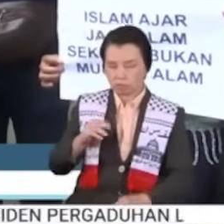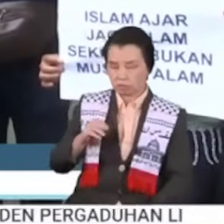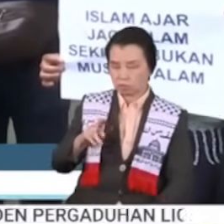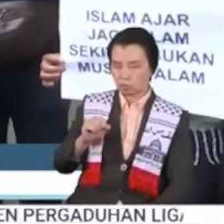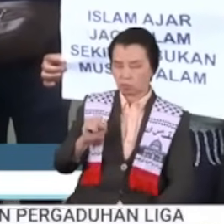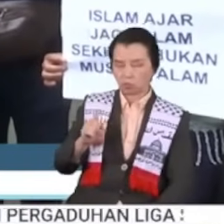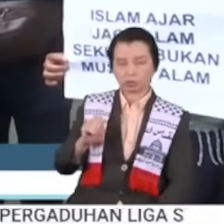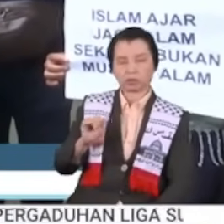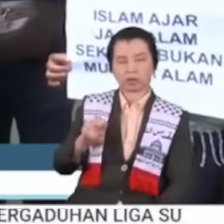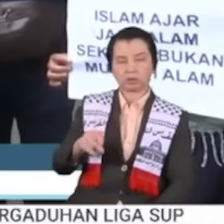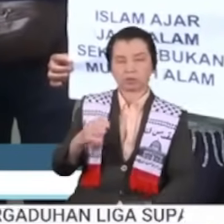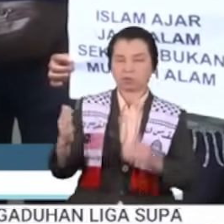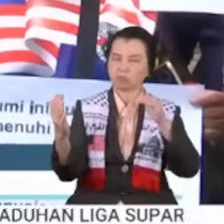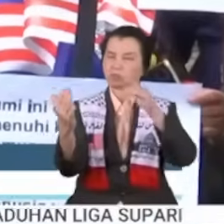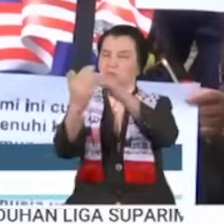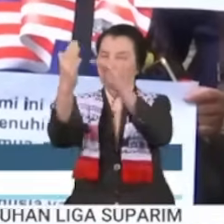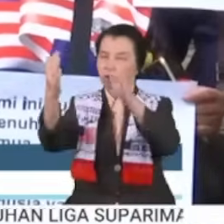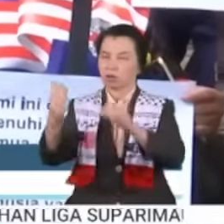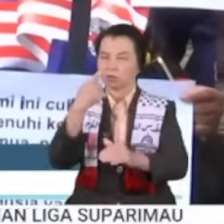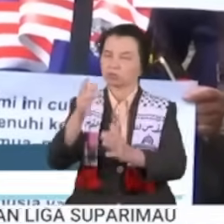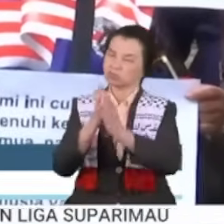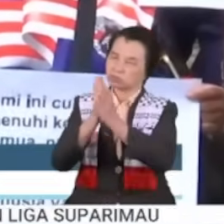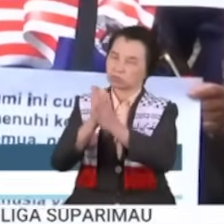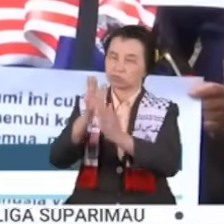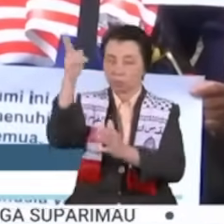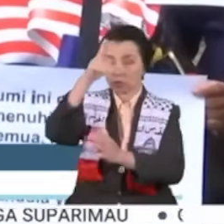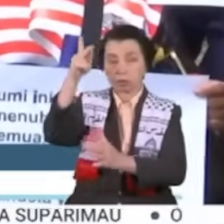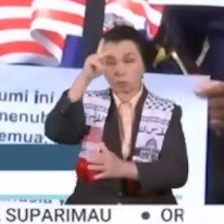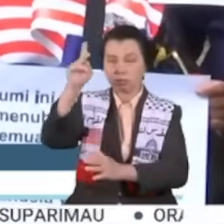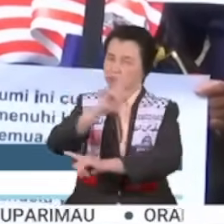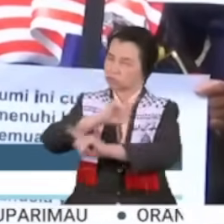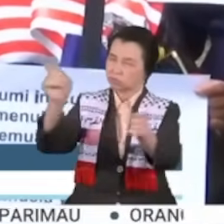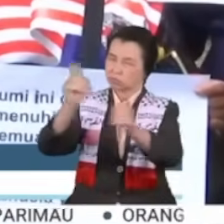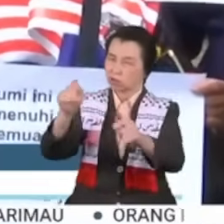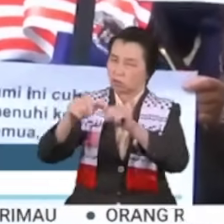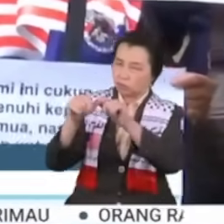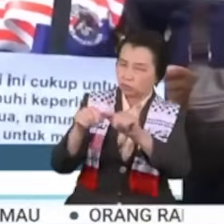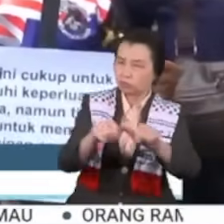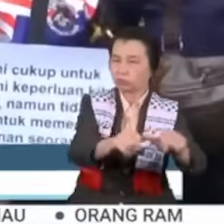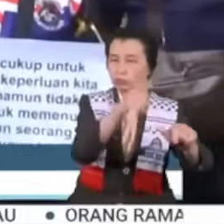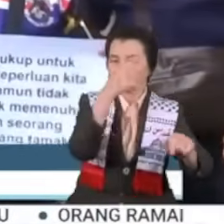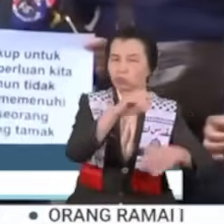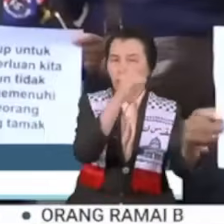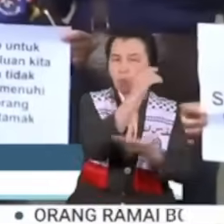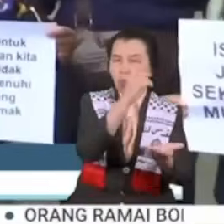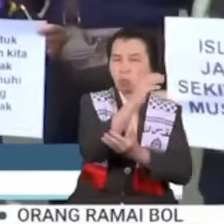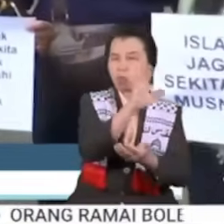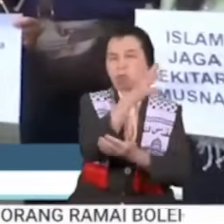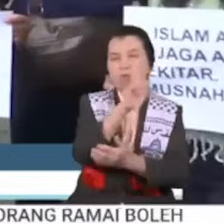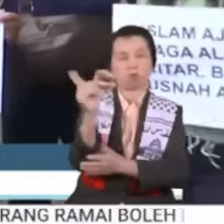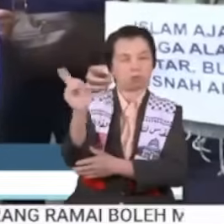berkata bantahan disuarakan sebagai rayuan kepada kerajaan Negeri supaya tidak meneruskan hasrat